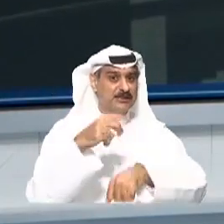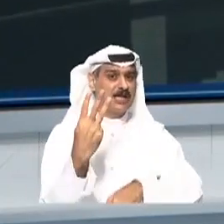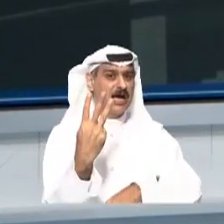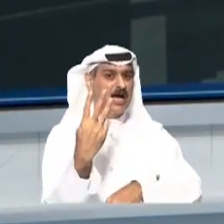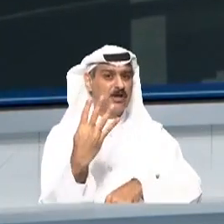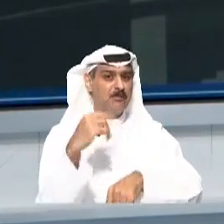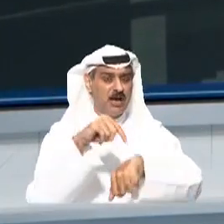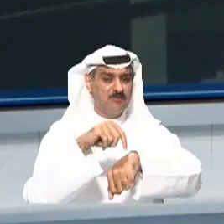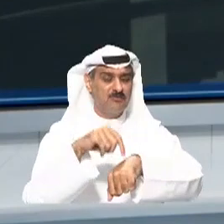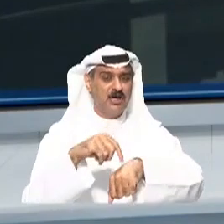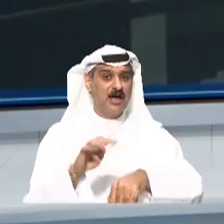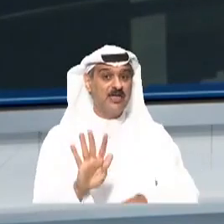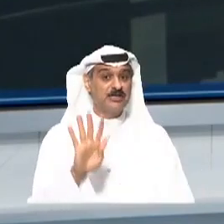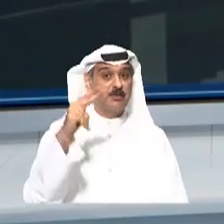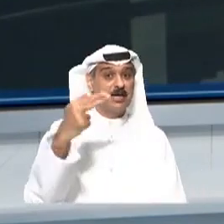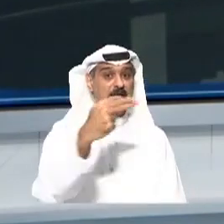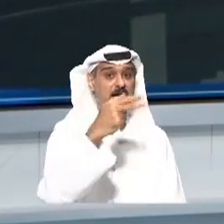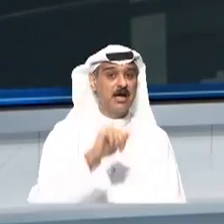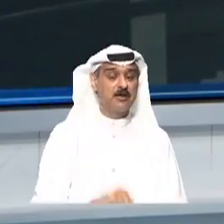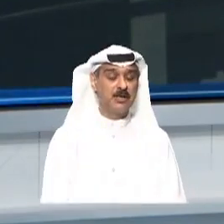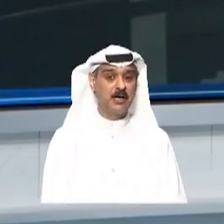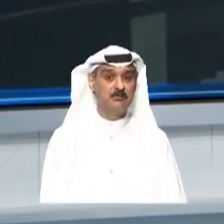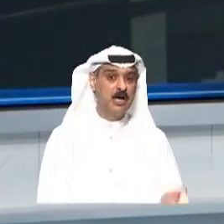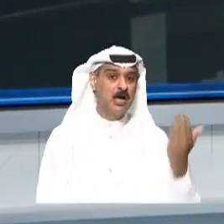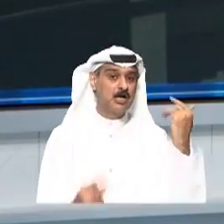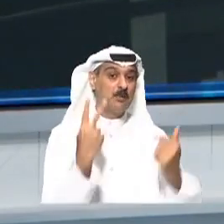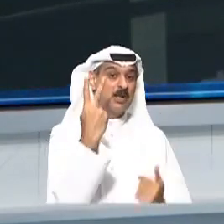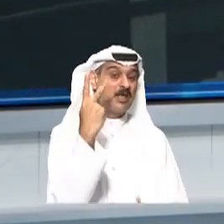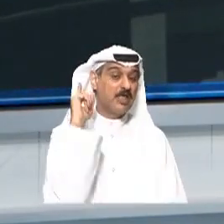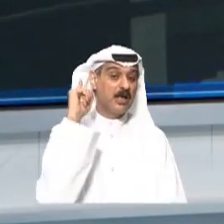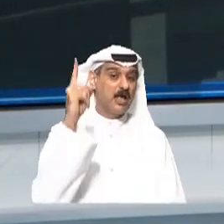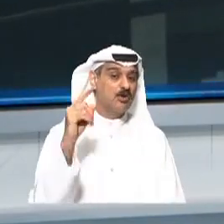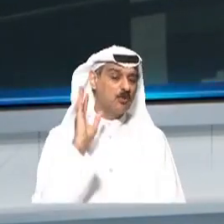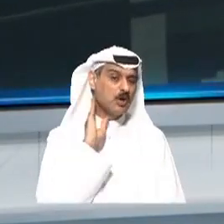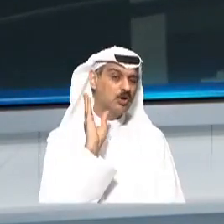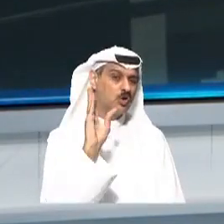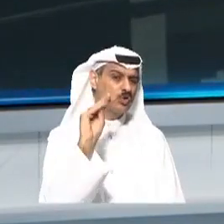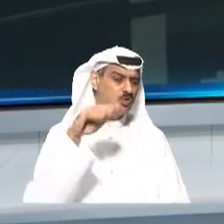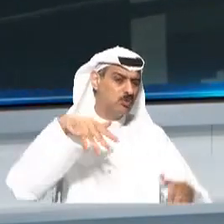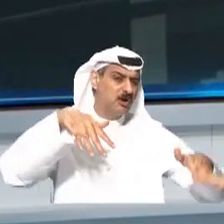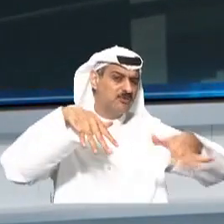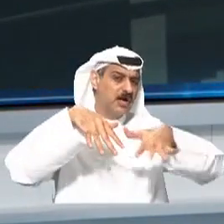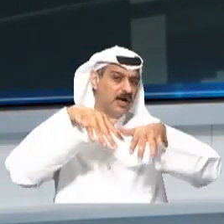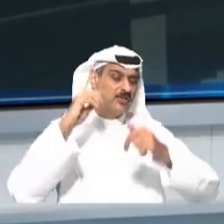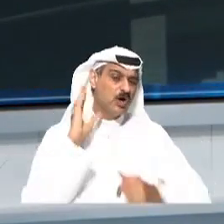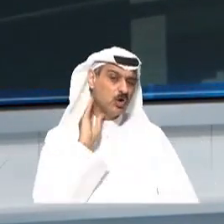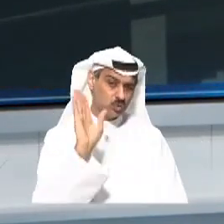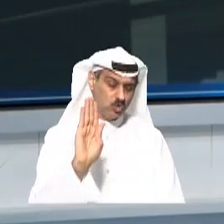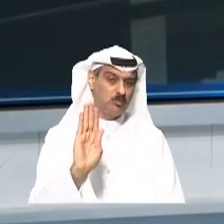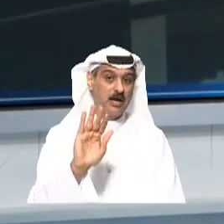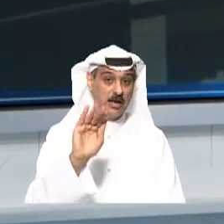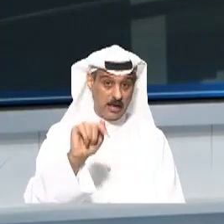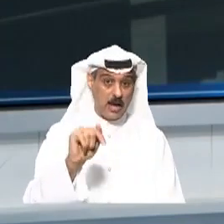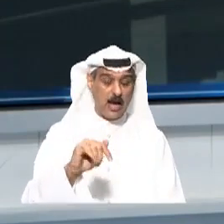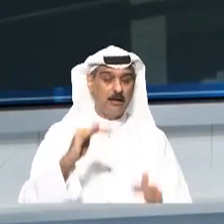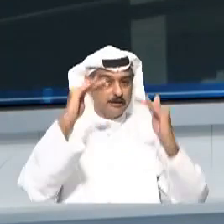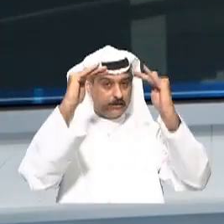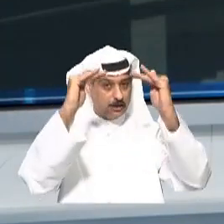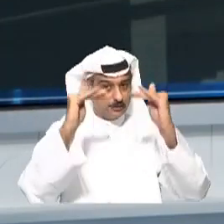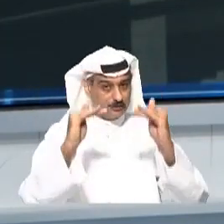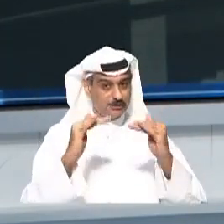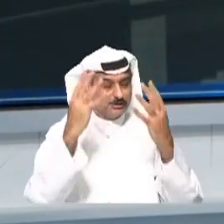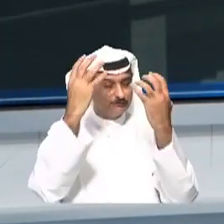غربية. لاحظنا الأيام اليومين اللي طافوا أي أجواء رطبة خاصة على المناطق الساحلية، ولكن ابتداء إن شاء الله من عطلة نهاية هذا